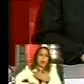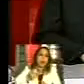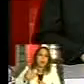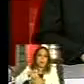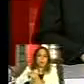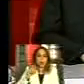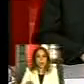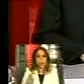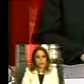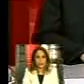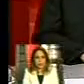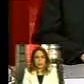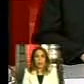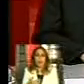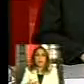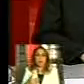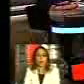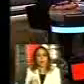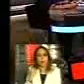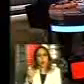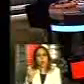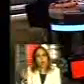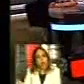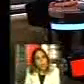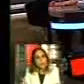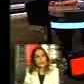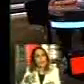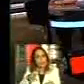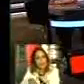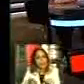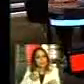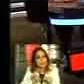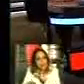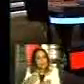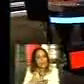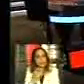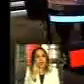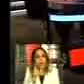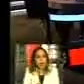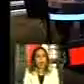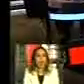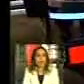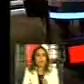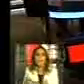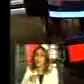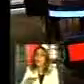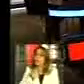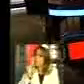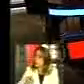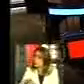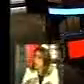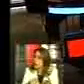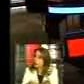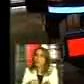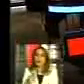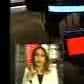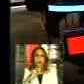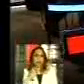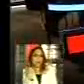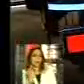הכנסת, והכוחות המשיכו לדחוף, והביקורת הציבורית המשיכה לדחוף. אין מה לעשות. כמו שפתחתם ואמרתם בעצמכם.